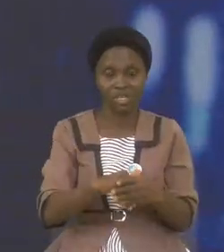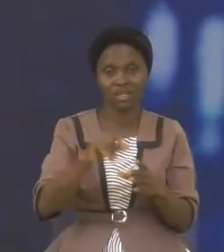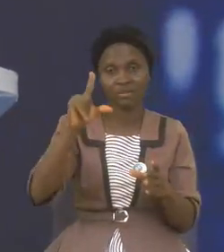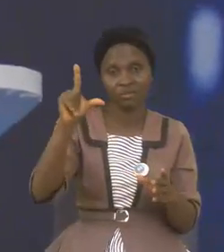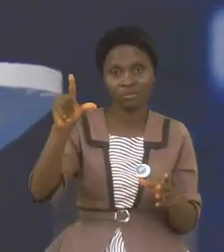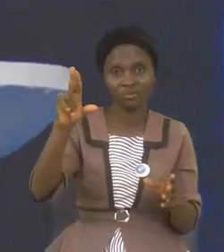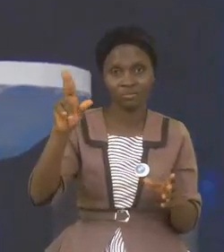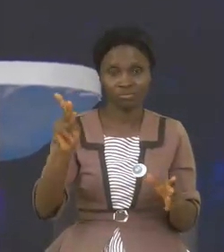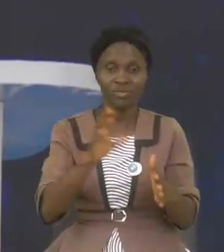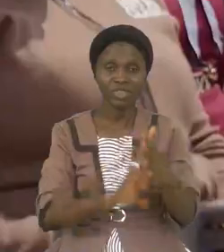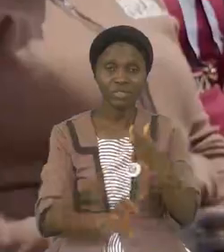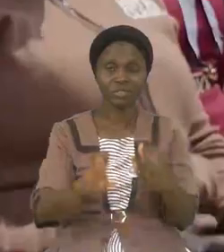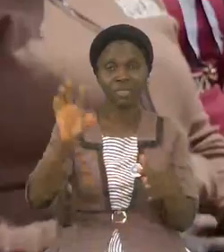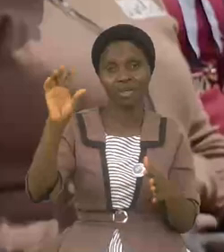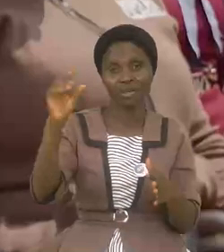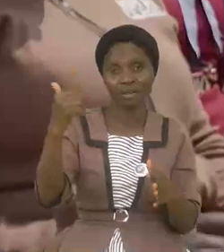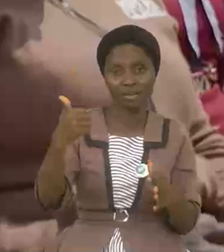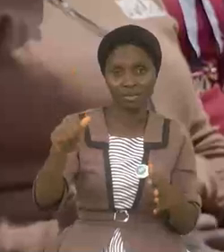signes et des œuvres du Seigneur.